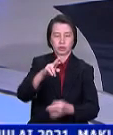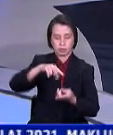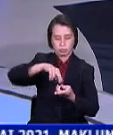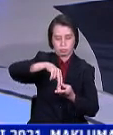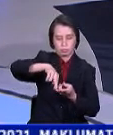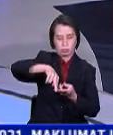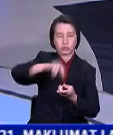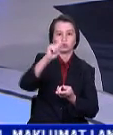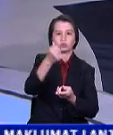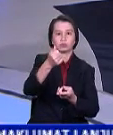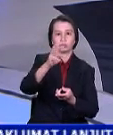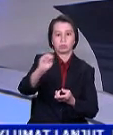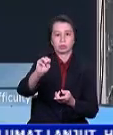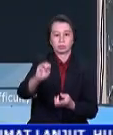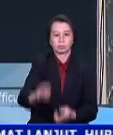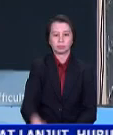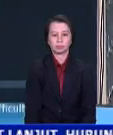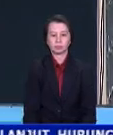platform seirama.